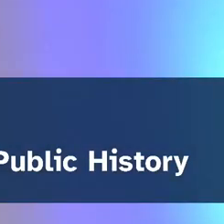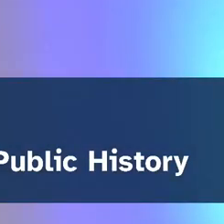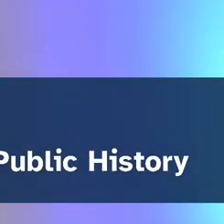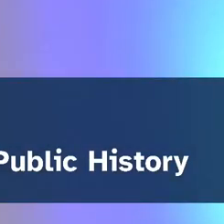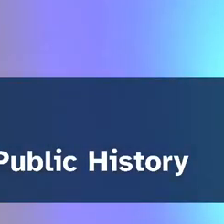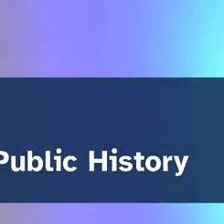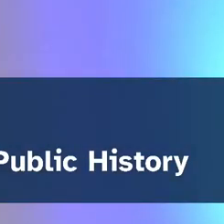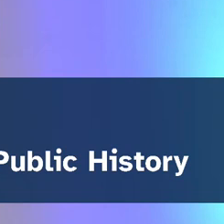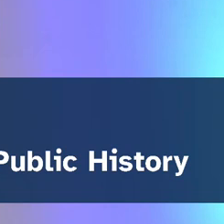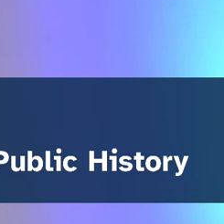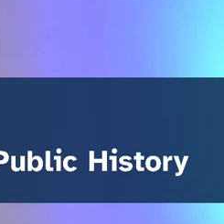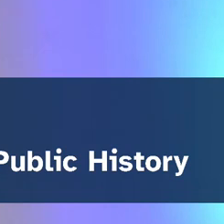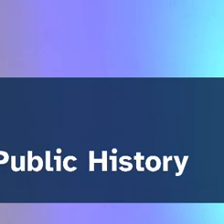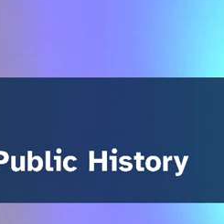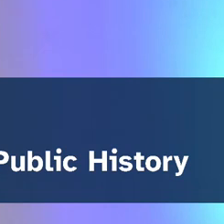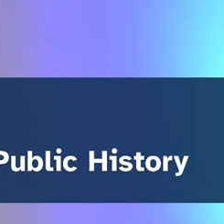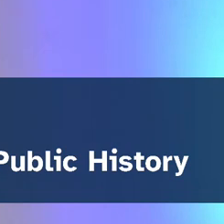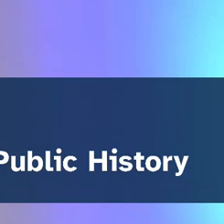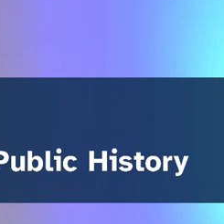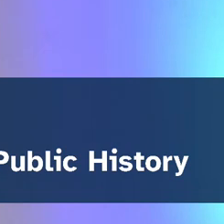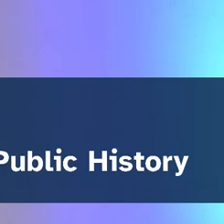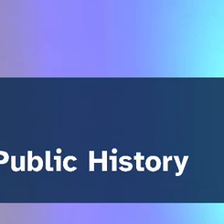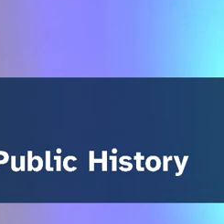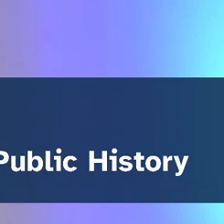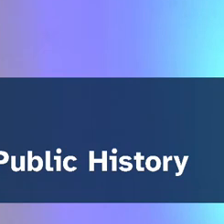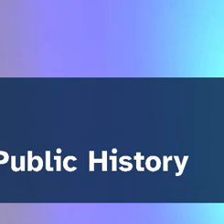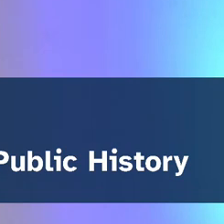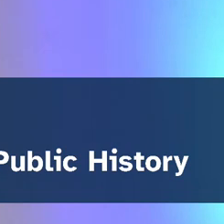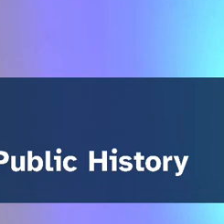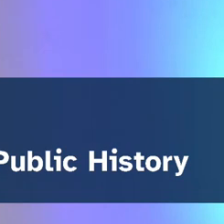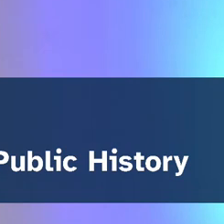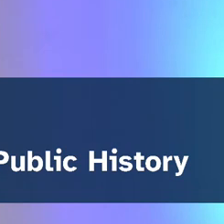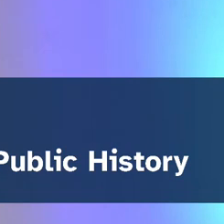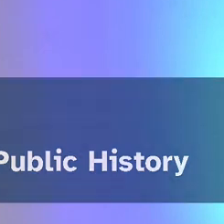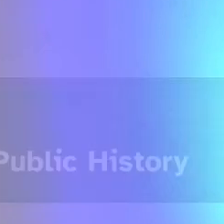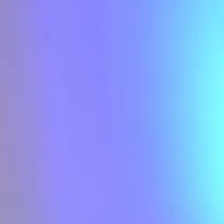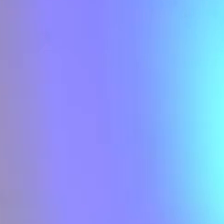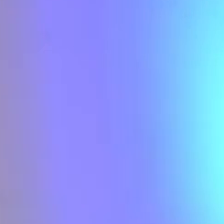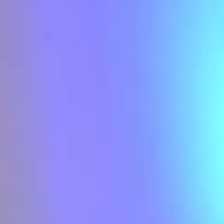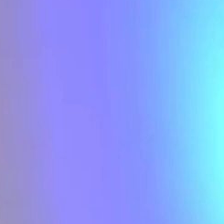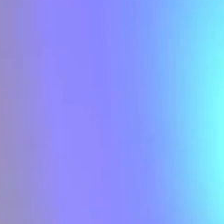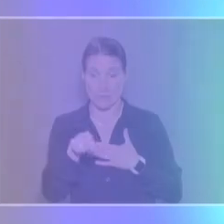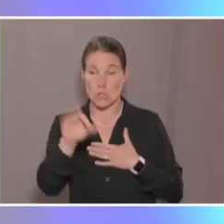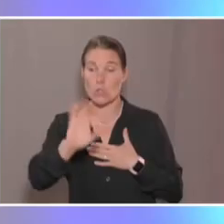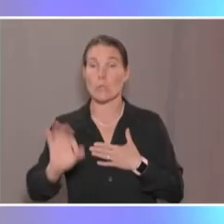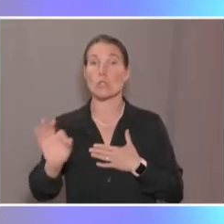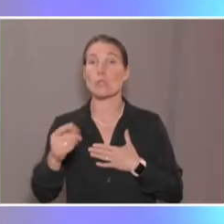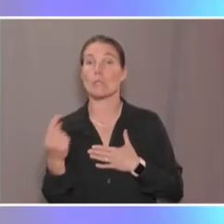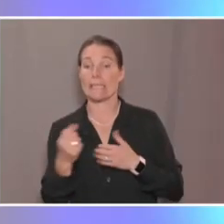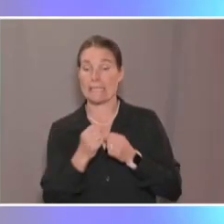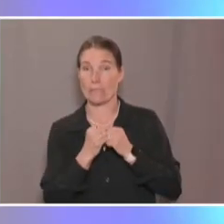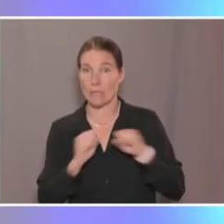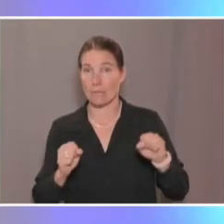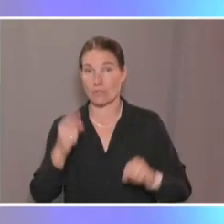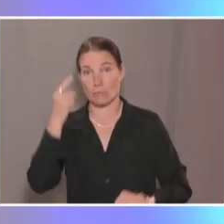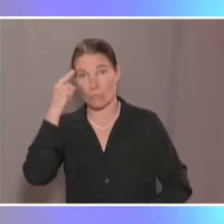uns, es ging um Lehrkräfte für die Demokratie. Sie sollten später ihren Schülerinnen und Schülern demokratisches